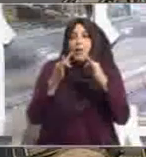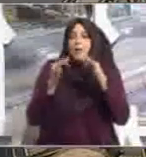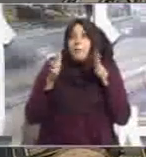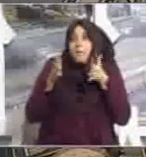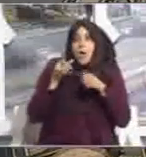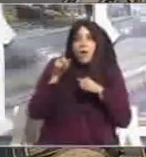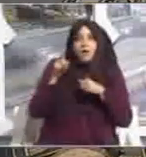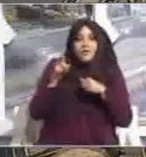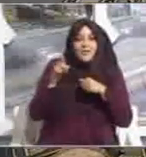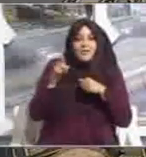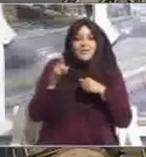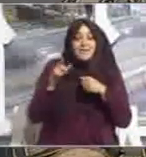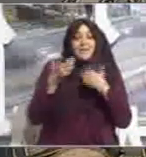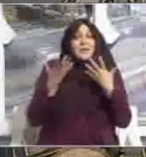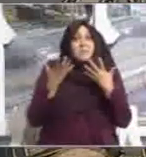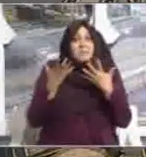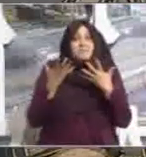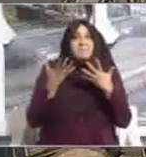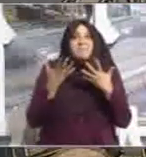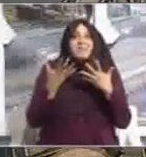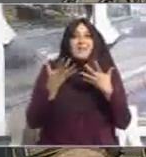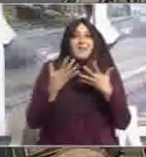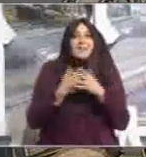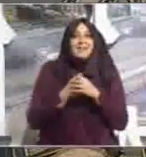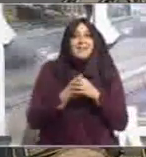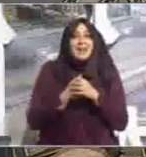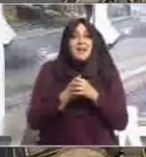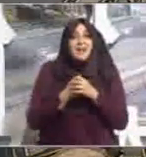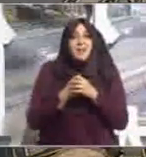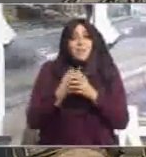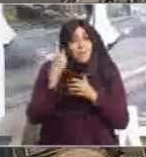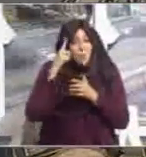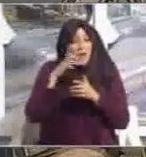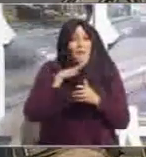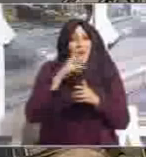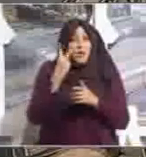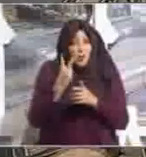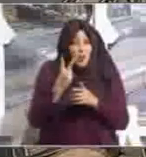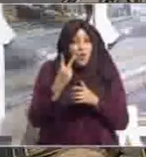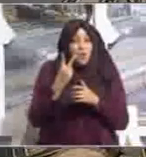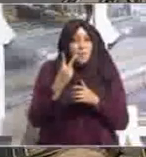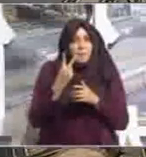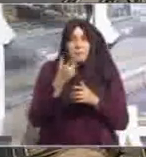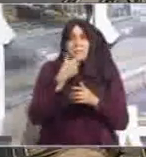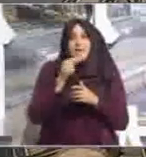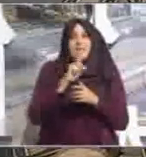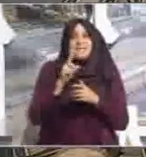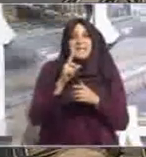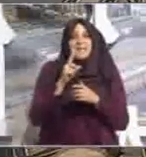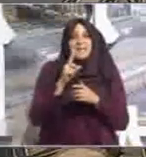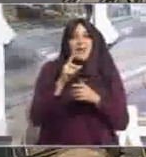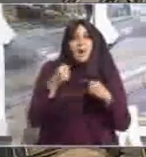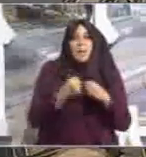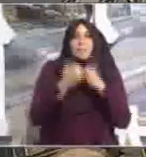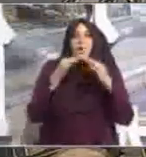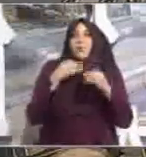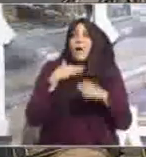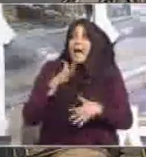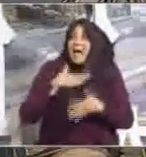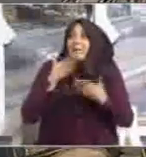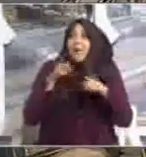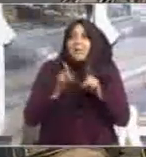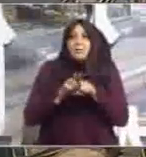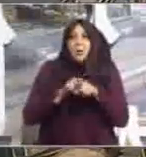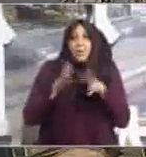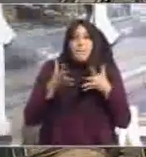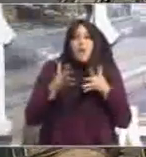وأن تهابه في نفس الوقت. يعني الجمع بين الأمرين ليس بالأمر الهين، ليس بالأمر الهين. إذن صلى